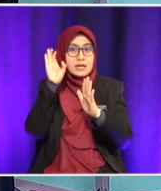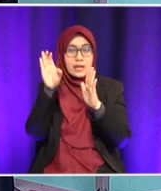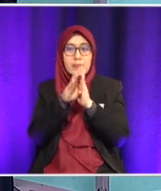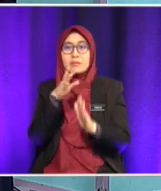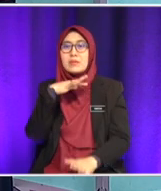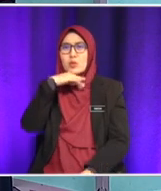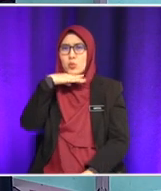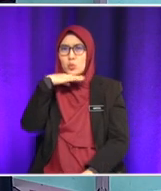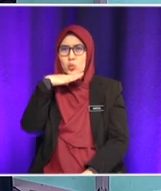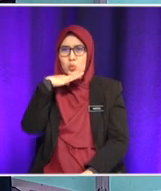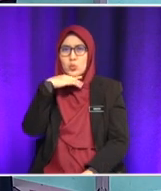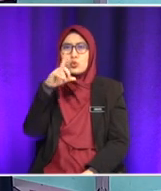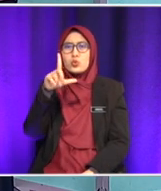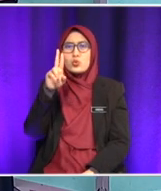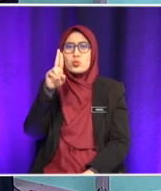ada